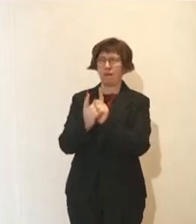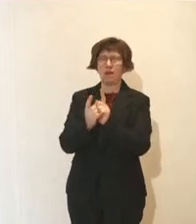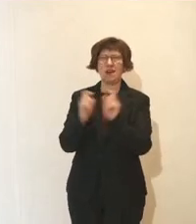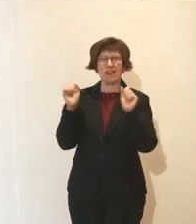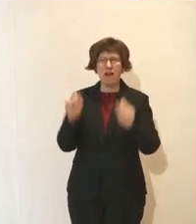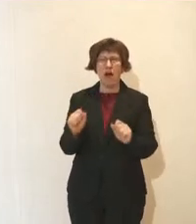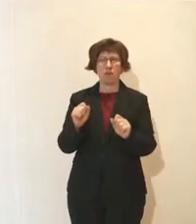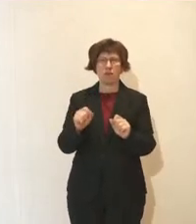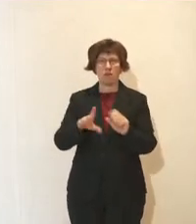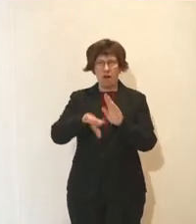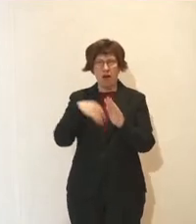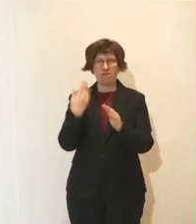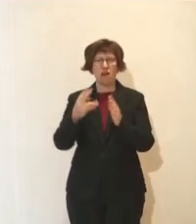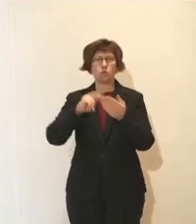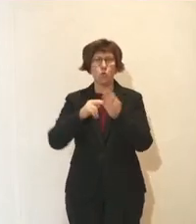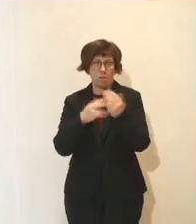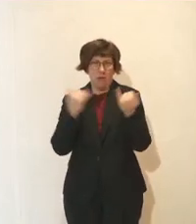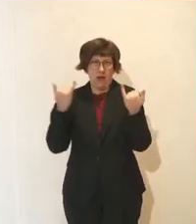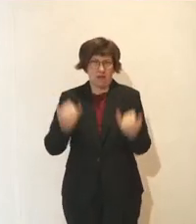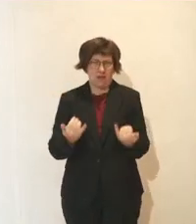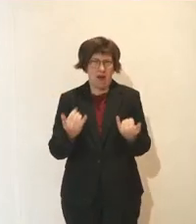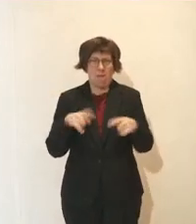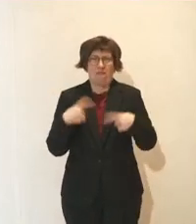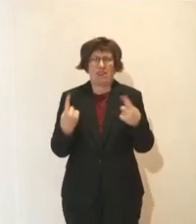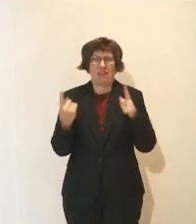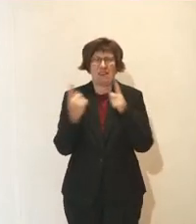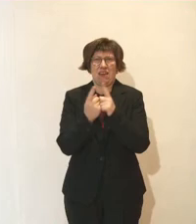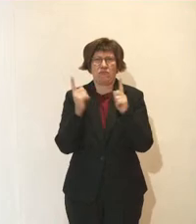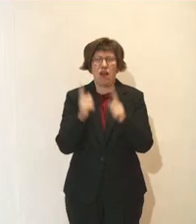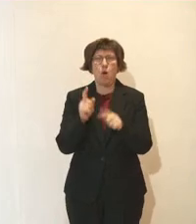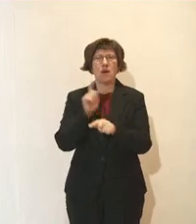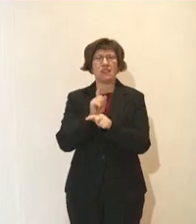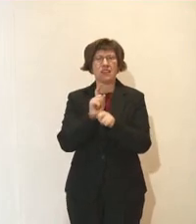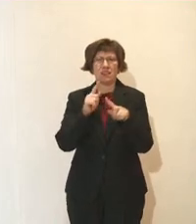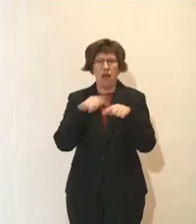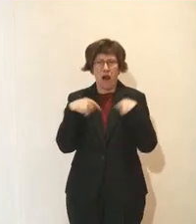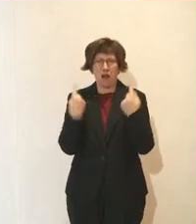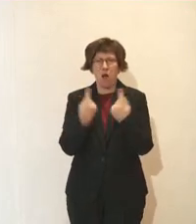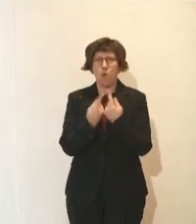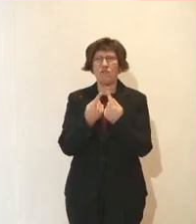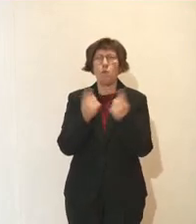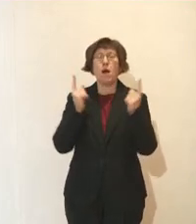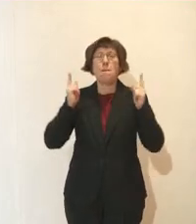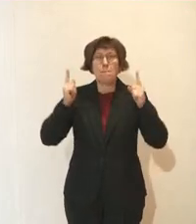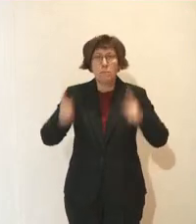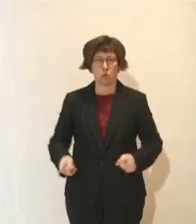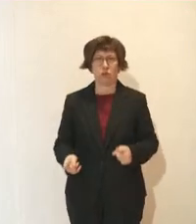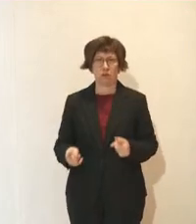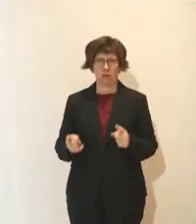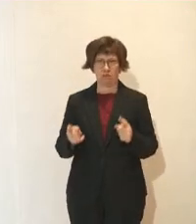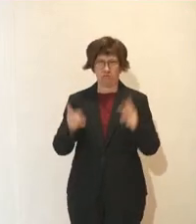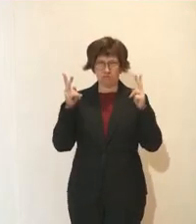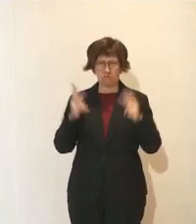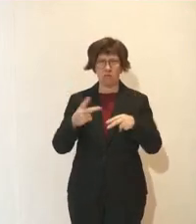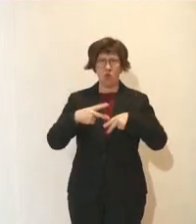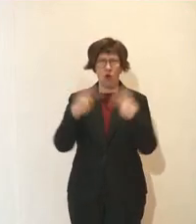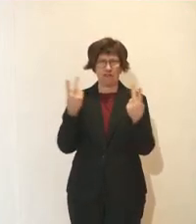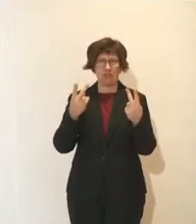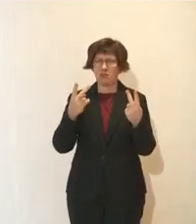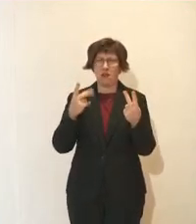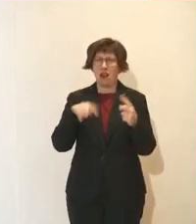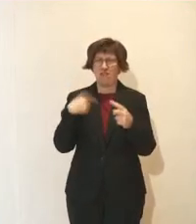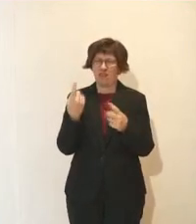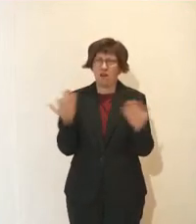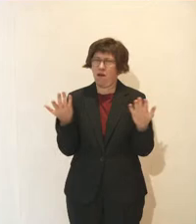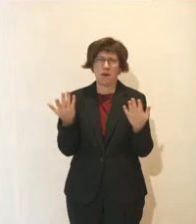können das wort von vornherein so geplant aber wir treffen uns auch im digitalen raum weil wir das müssen denn tatsächlich haben wir alle